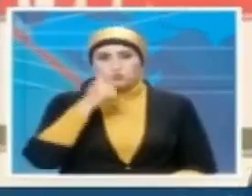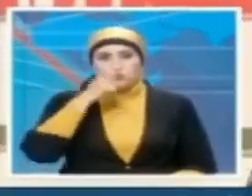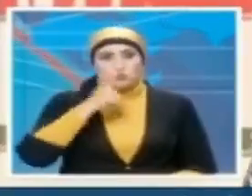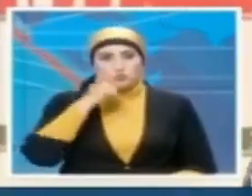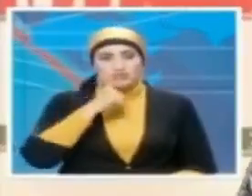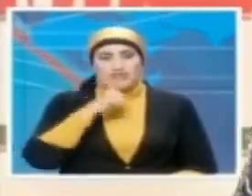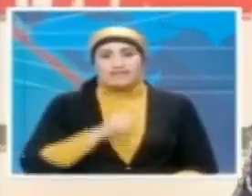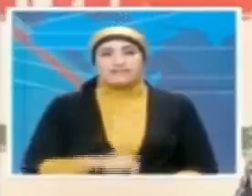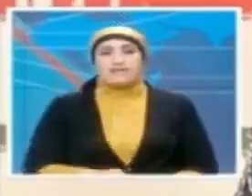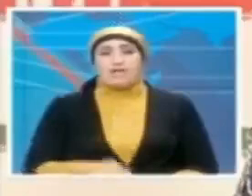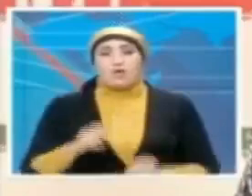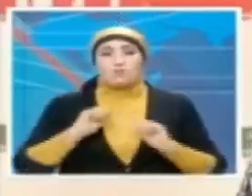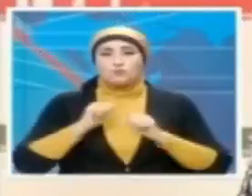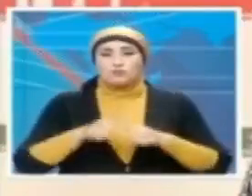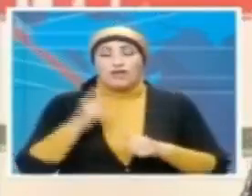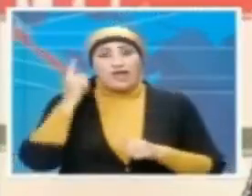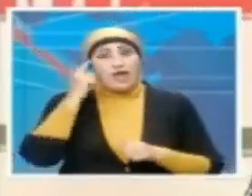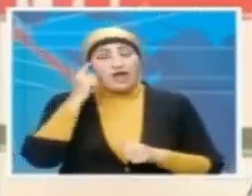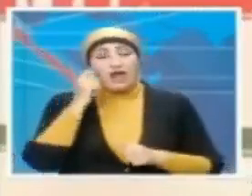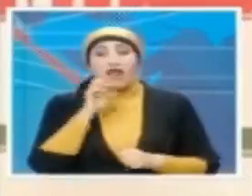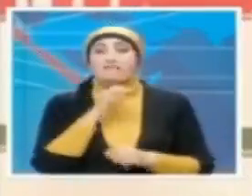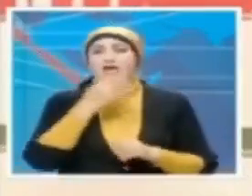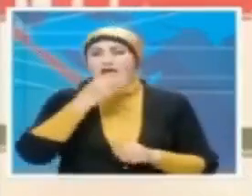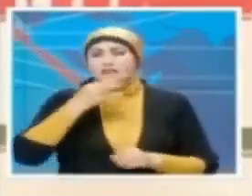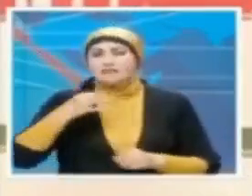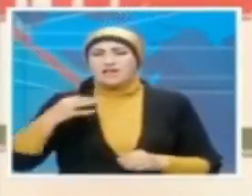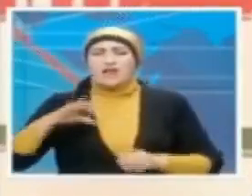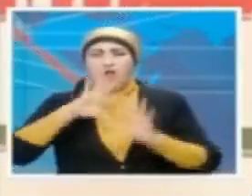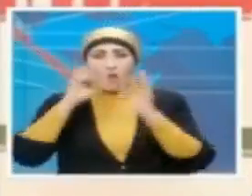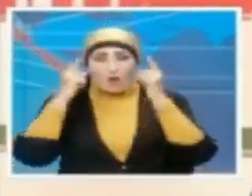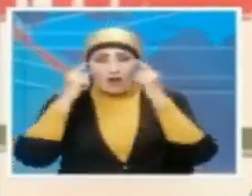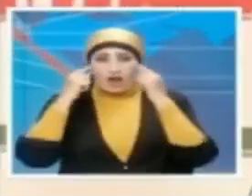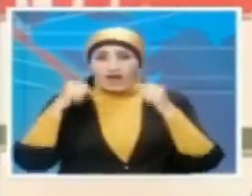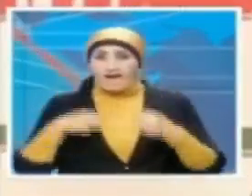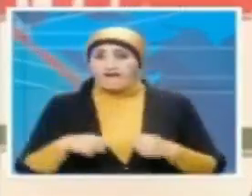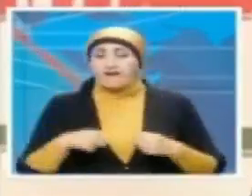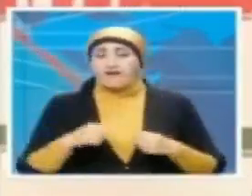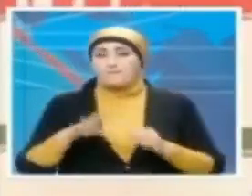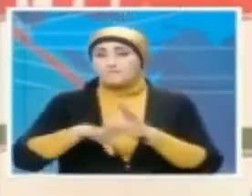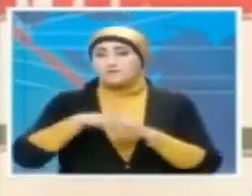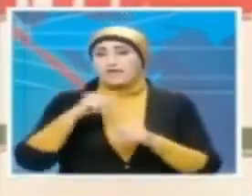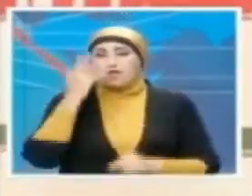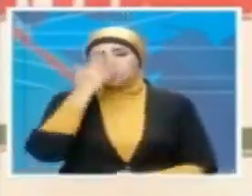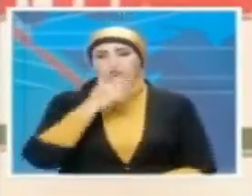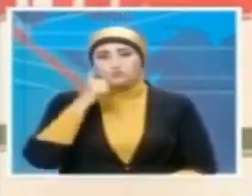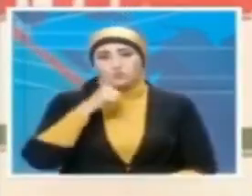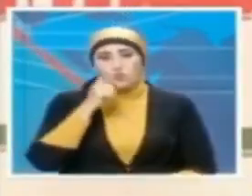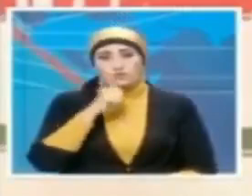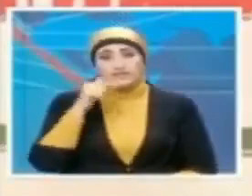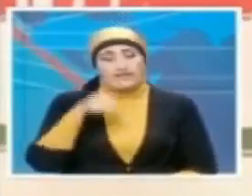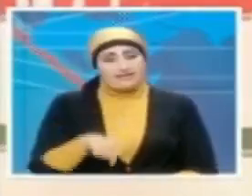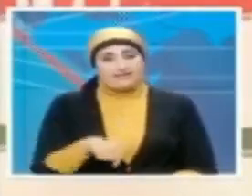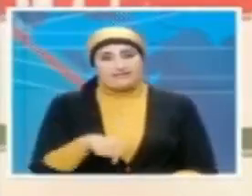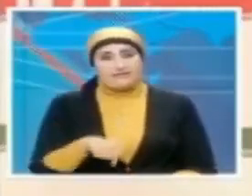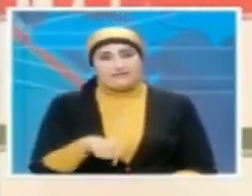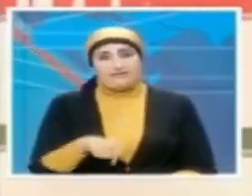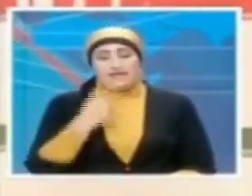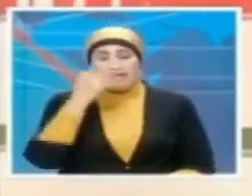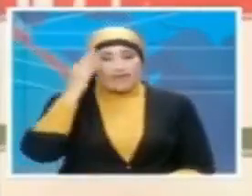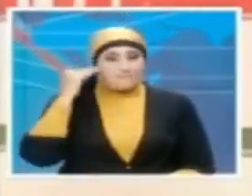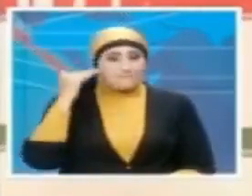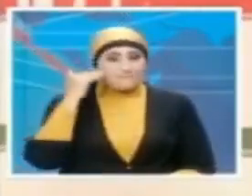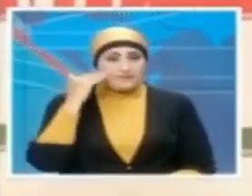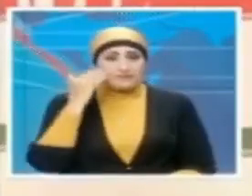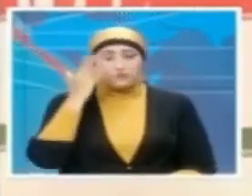طبعا المشاركه تعريف للشعب المصري وكل العالم ان شاء الله بمنتجات السودان، وانه احنا كمراه سودانيه